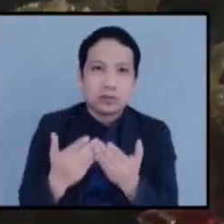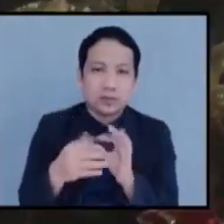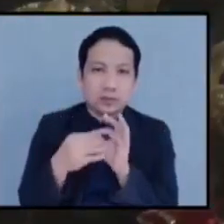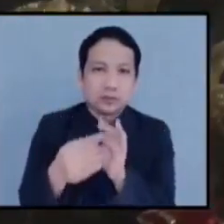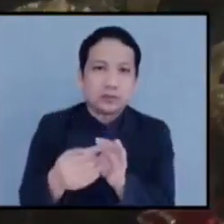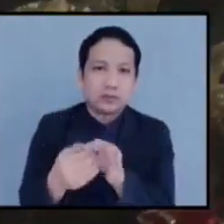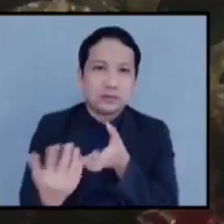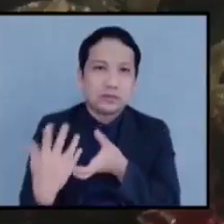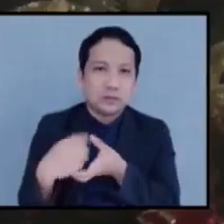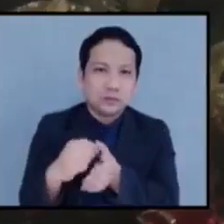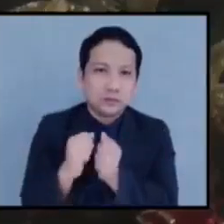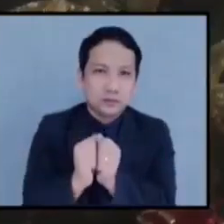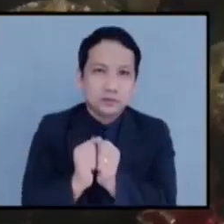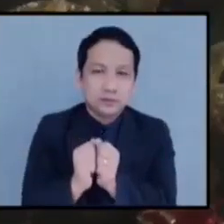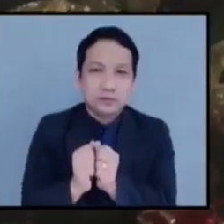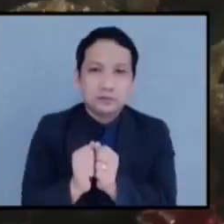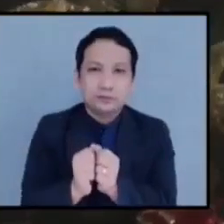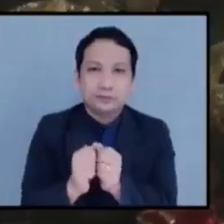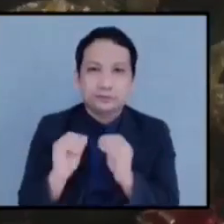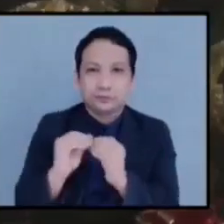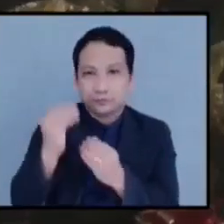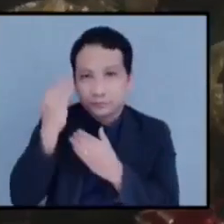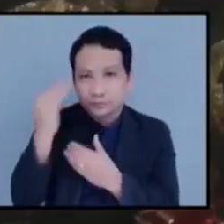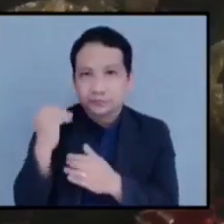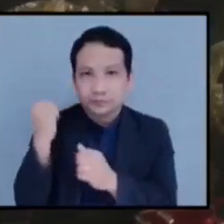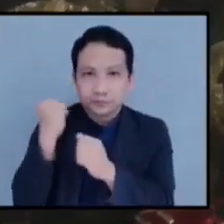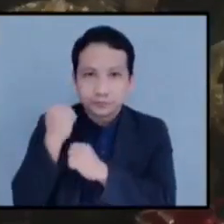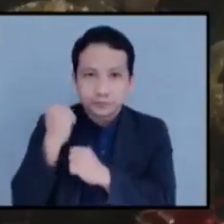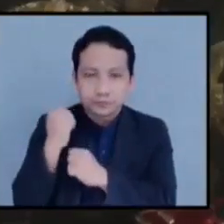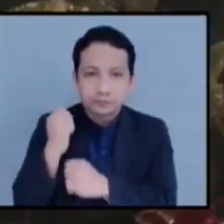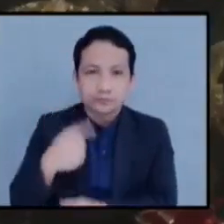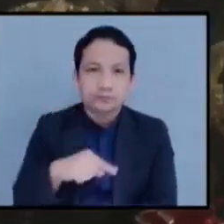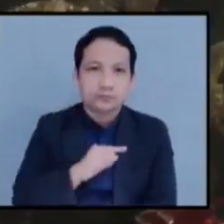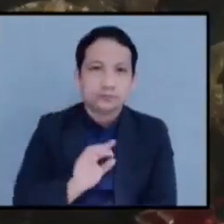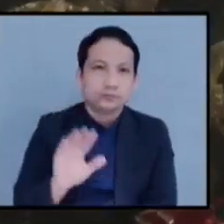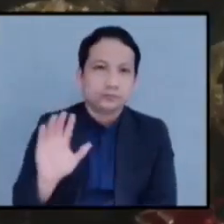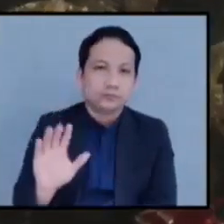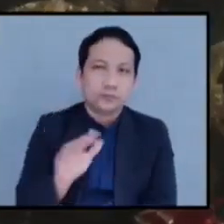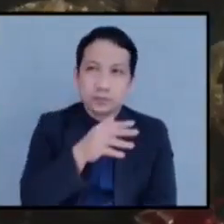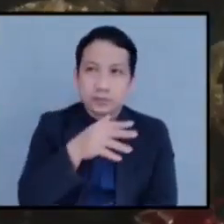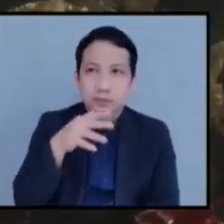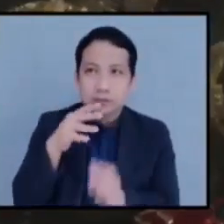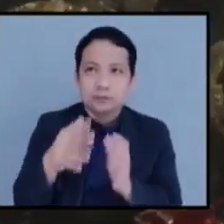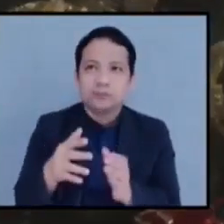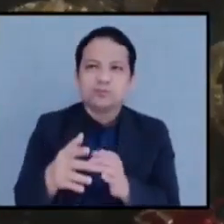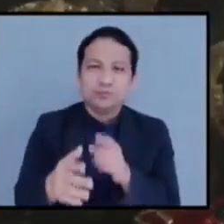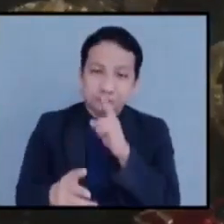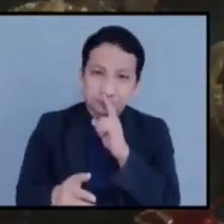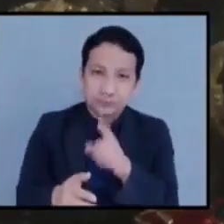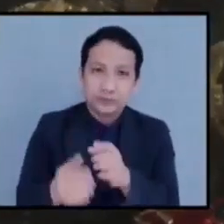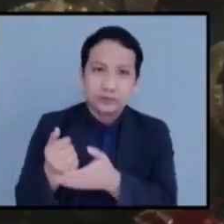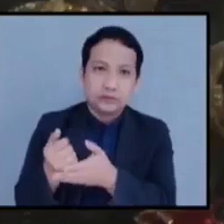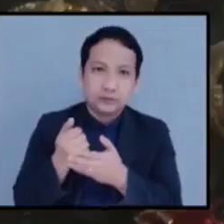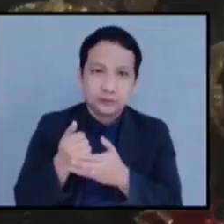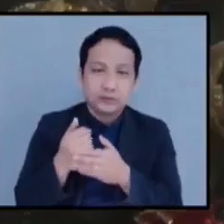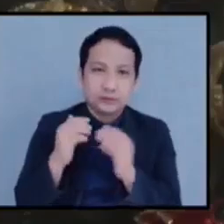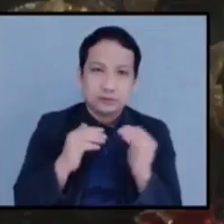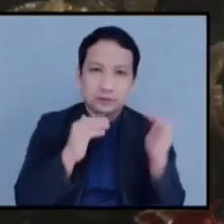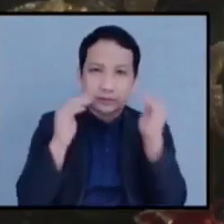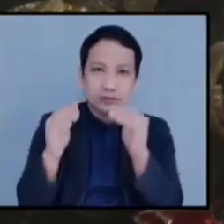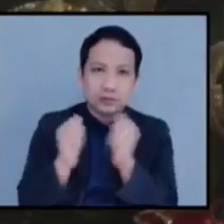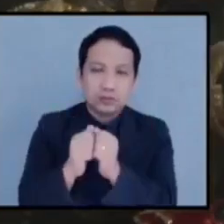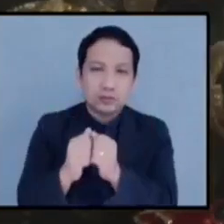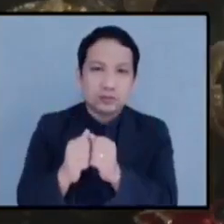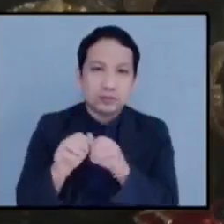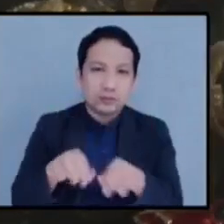kami ng lalo pang may pag-asa ang coconut farming natin. At tunay nga na kailangan natin itaas ang antas ng pumumuhay ng